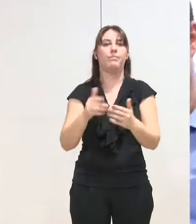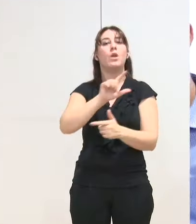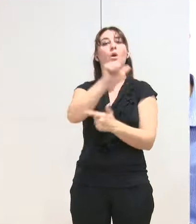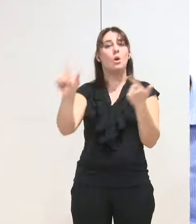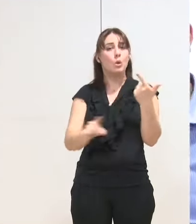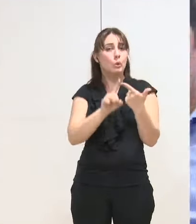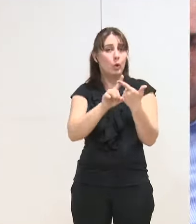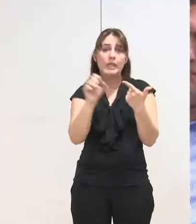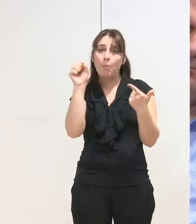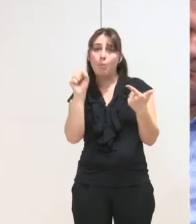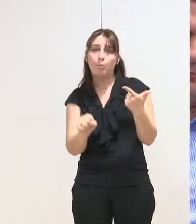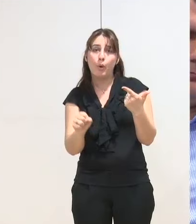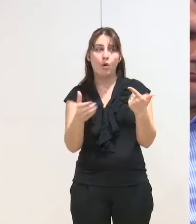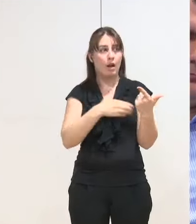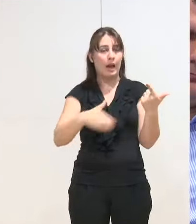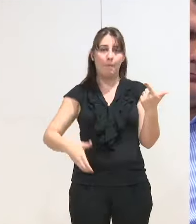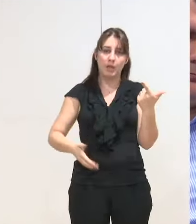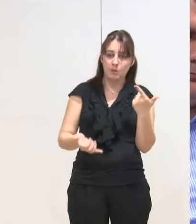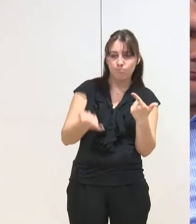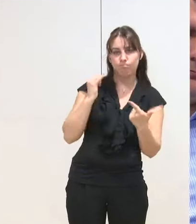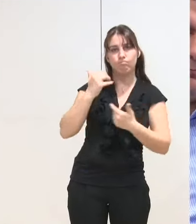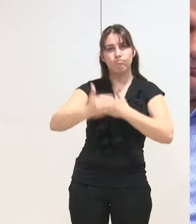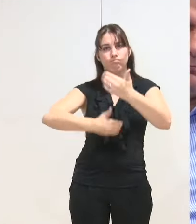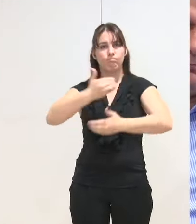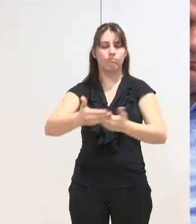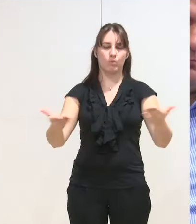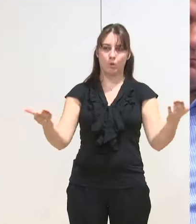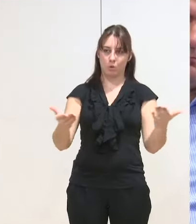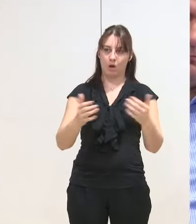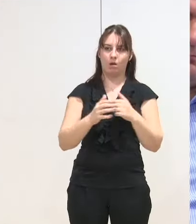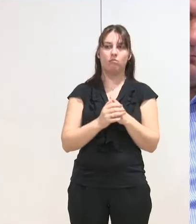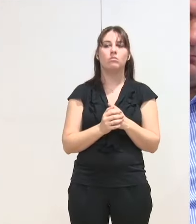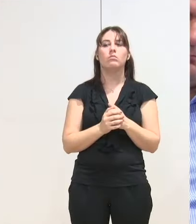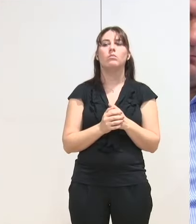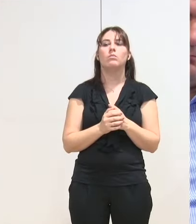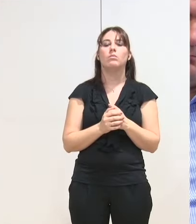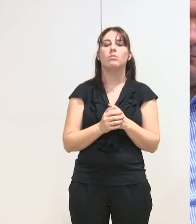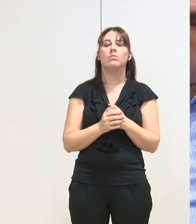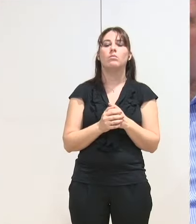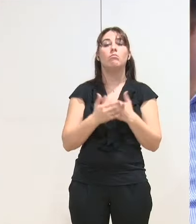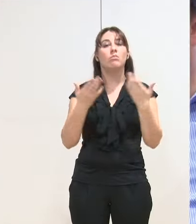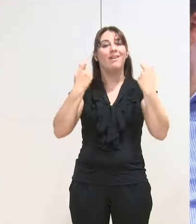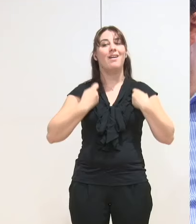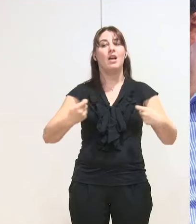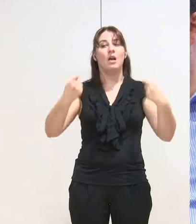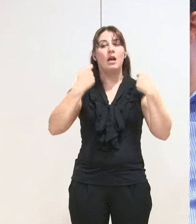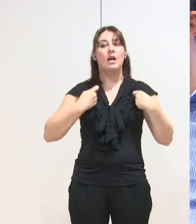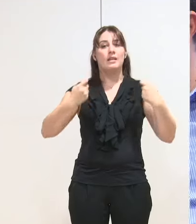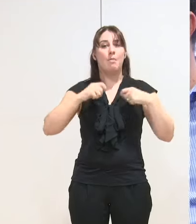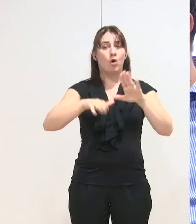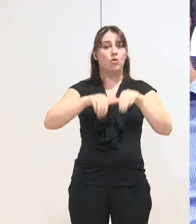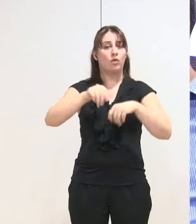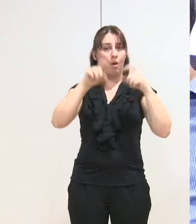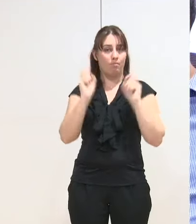à disposition de la collectivité c'est de diminuer les dépenses de de fonctionnement et